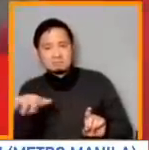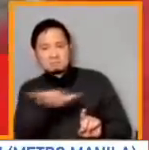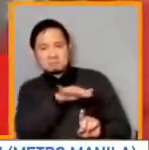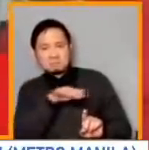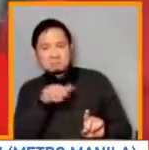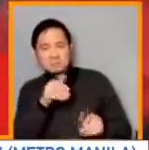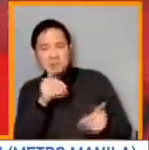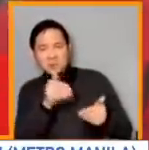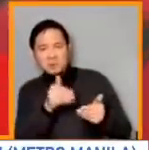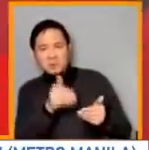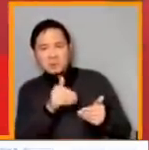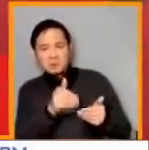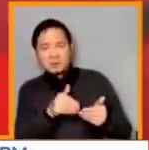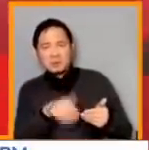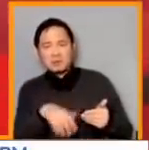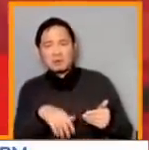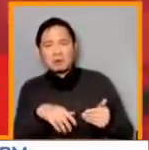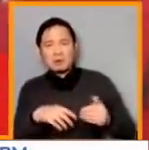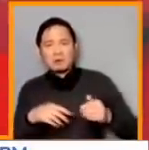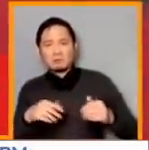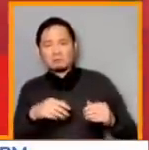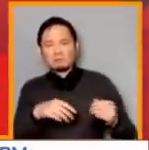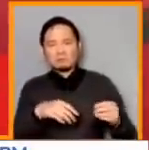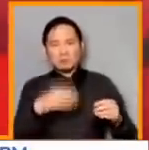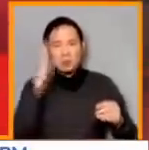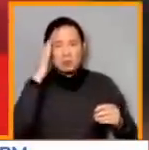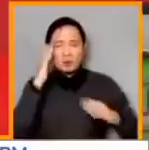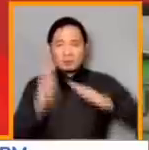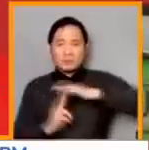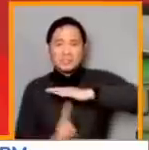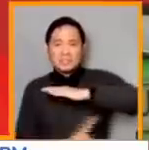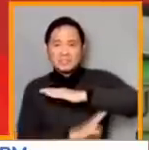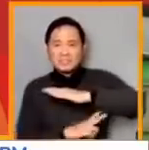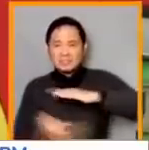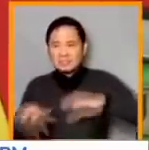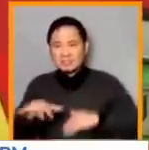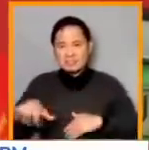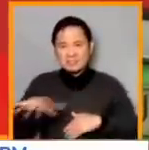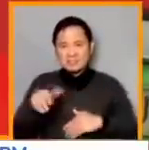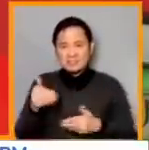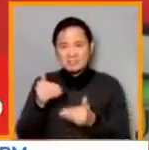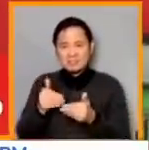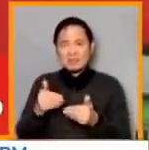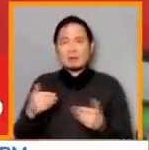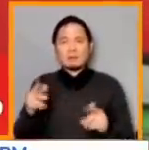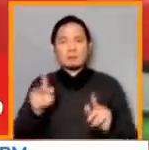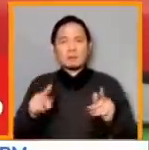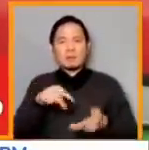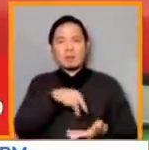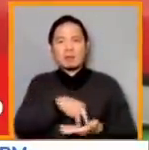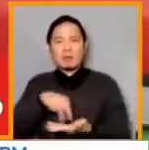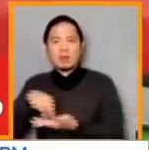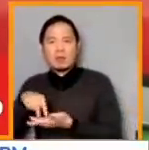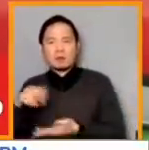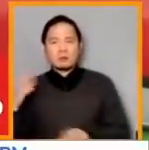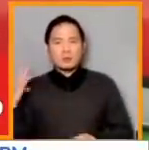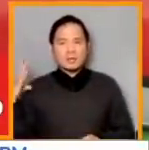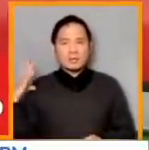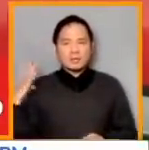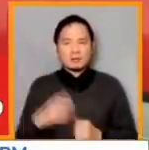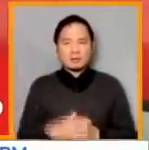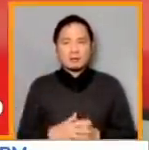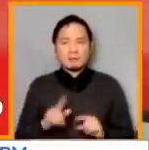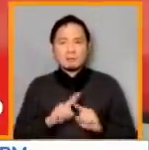sa may bahagi ng footbridge. At nandun yung mga pasahero nag-aabang. Pero anong nangyayari, dahil nga nag-aagawan